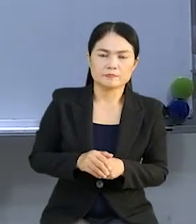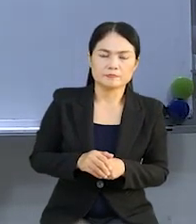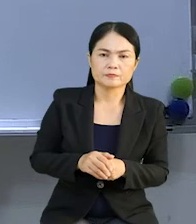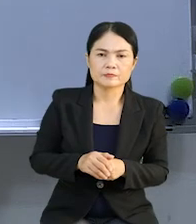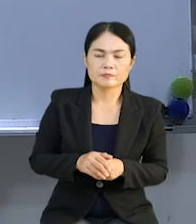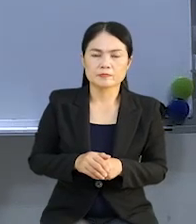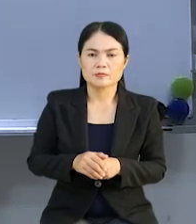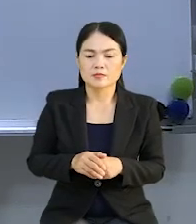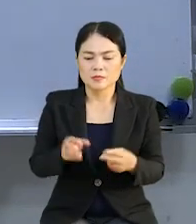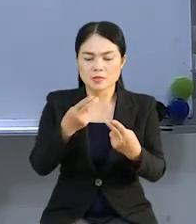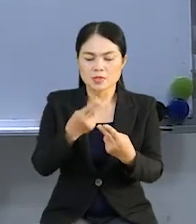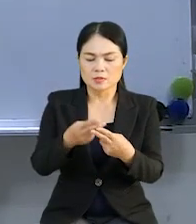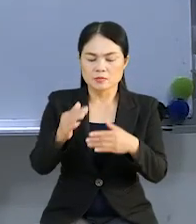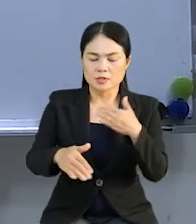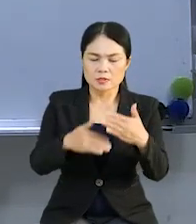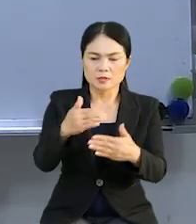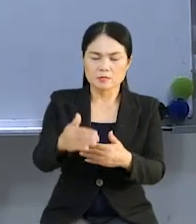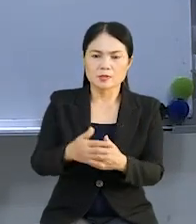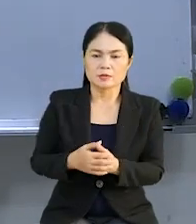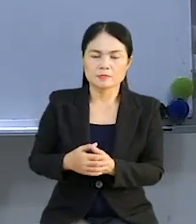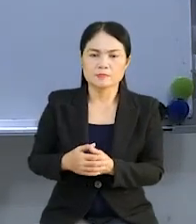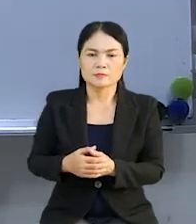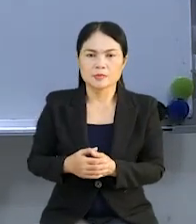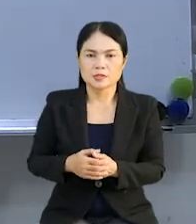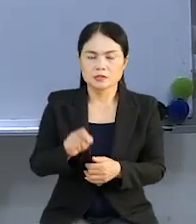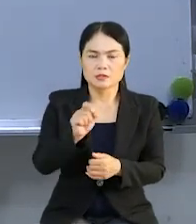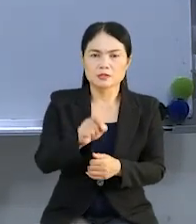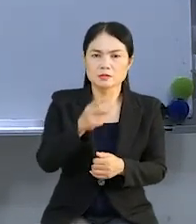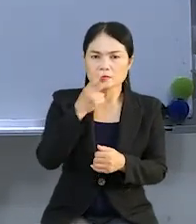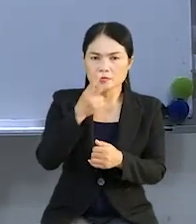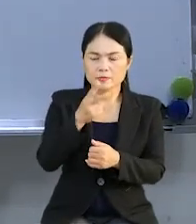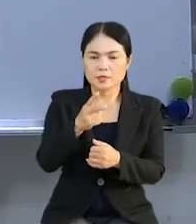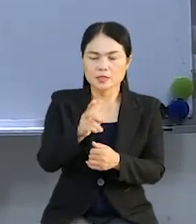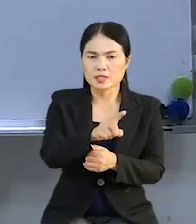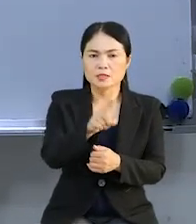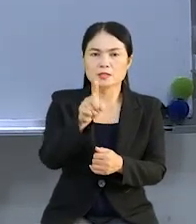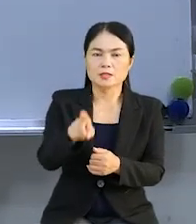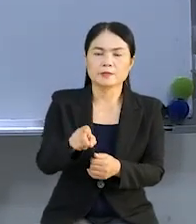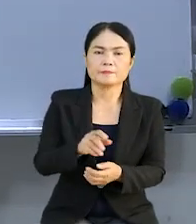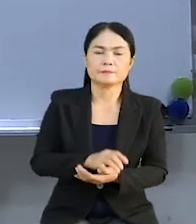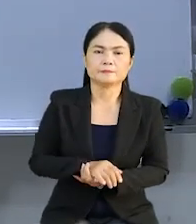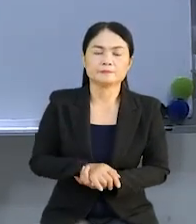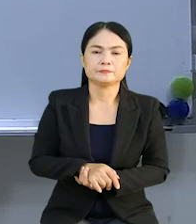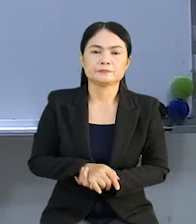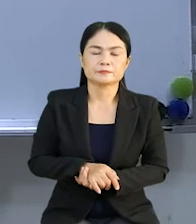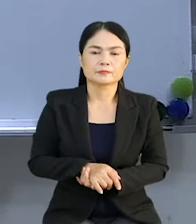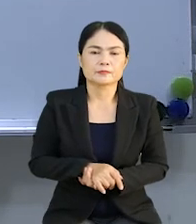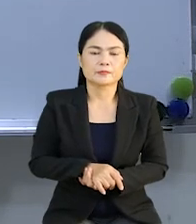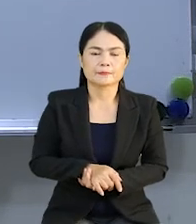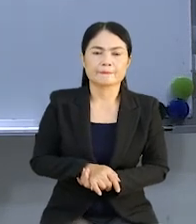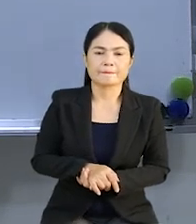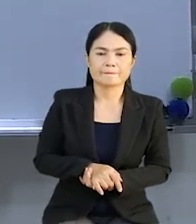บัดจำลายบรรโตก้นนะในตรังนี้ก้นเมื่อเคยได้หรือเตะก้น